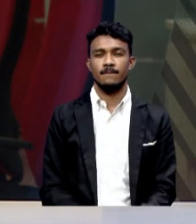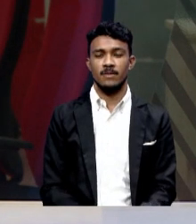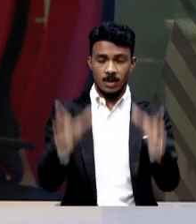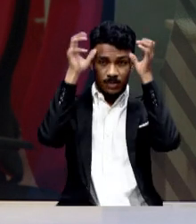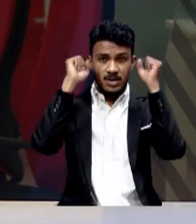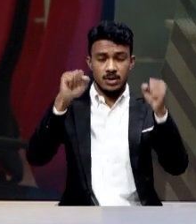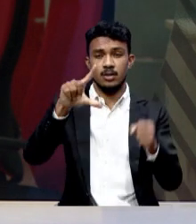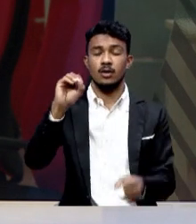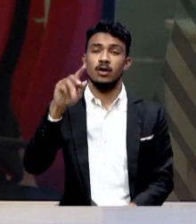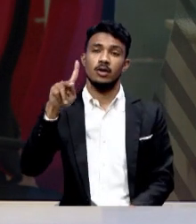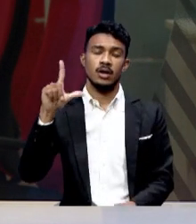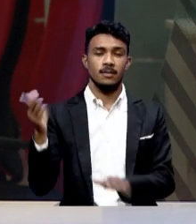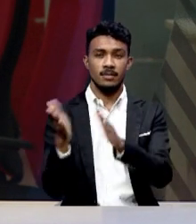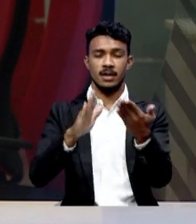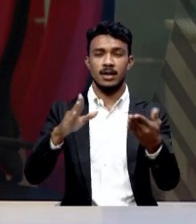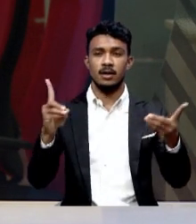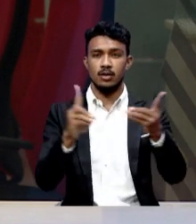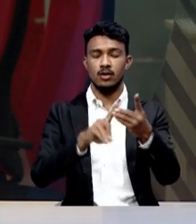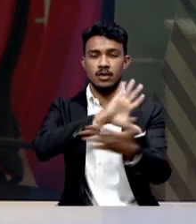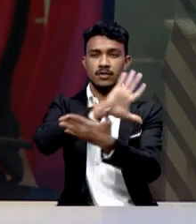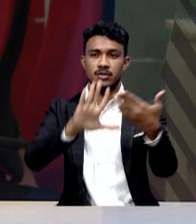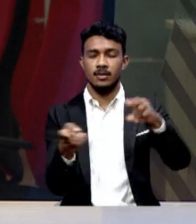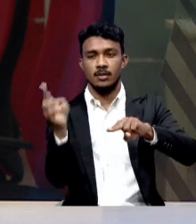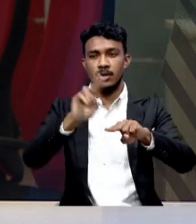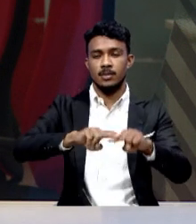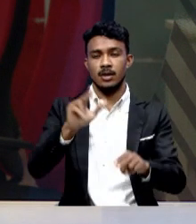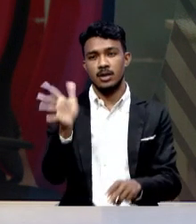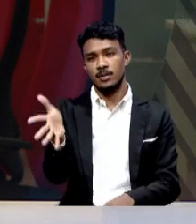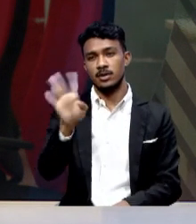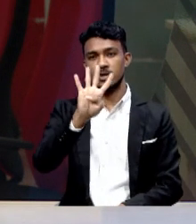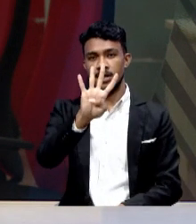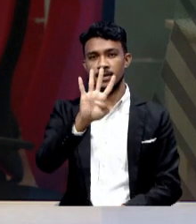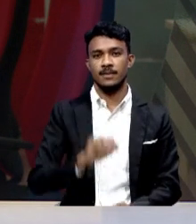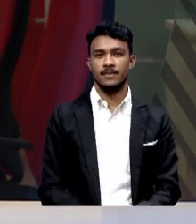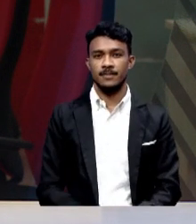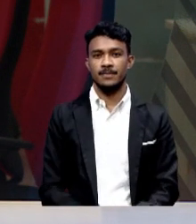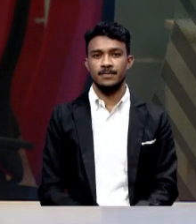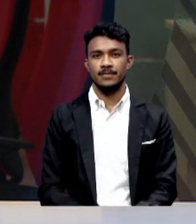Presidente loka Hakutu Is iha loro aniversariu badala 50 resinghat.